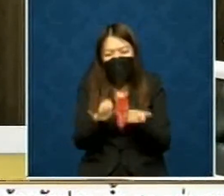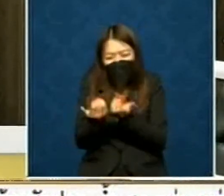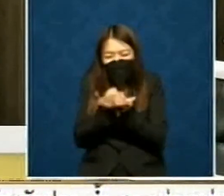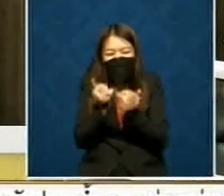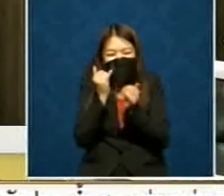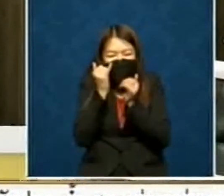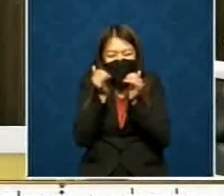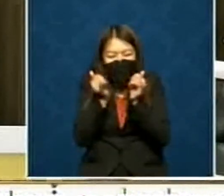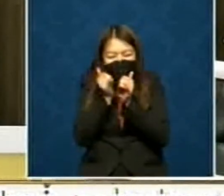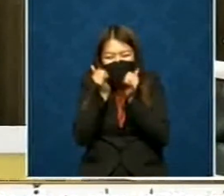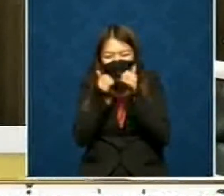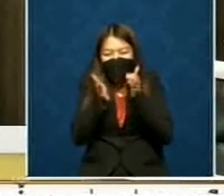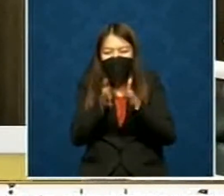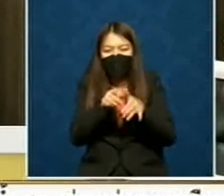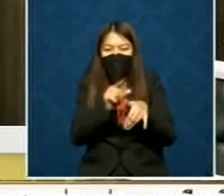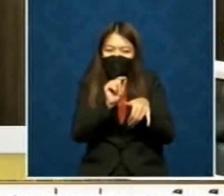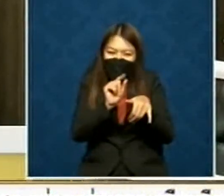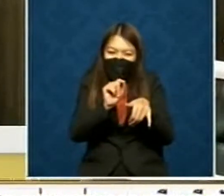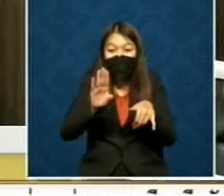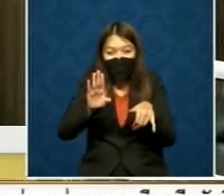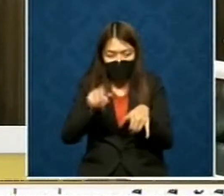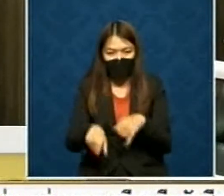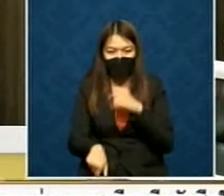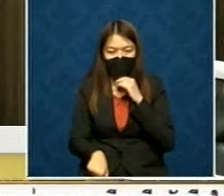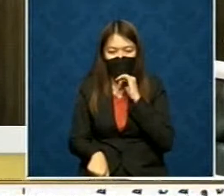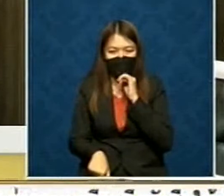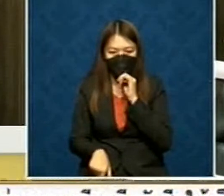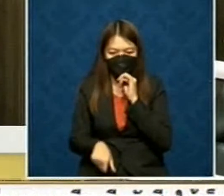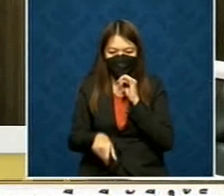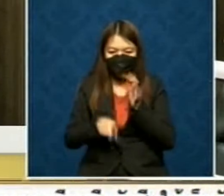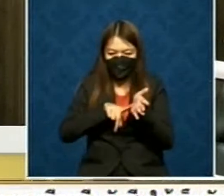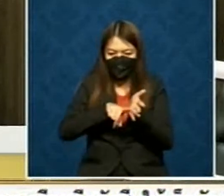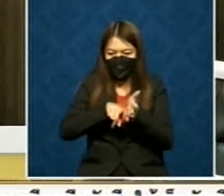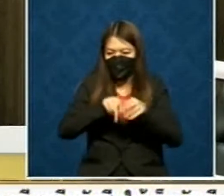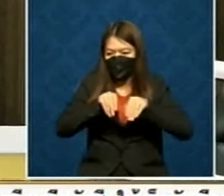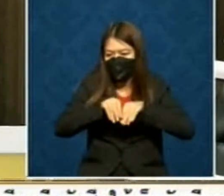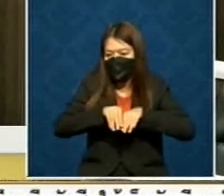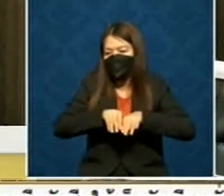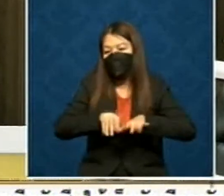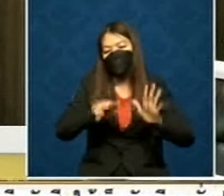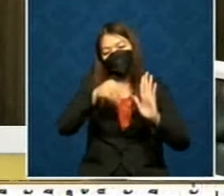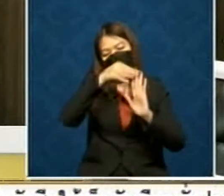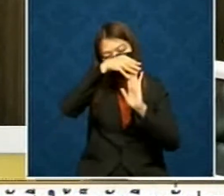บแล้วว่งจับกันทั้งวันทั้งคืน เชื้อกระจายไปทั่วประเทศ